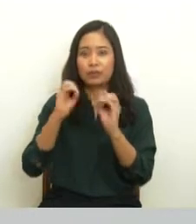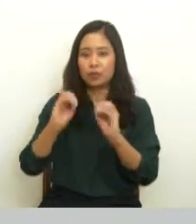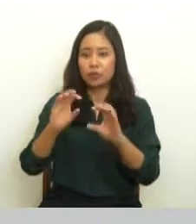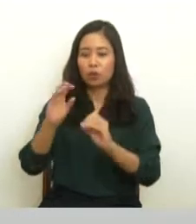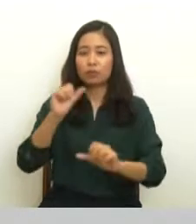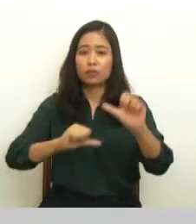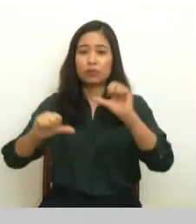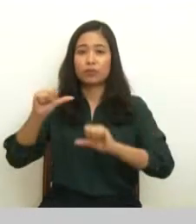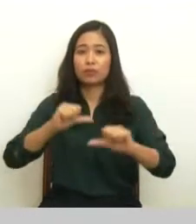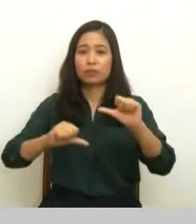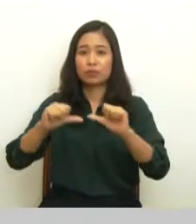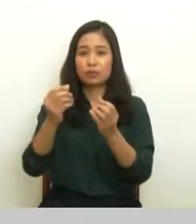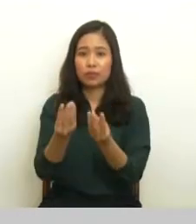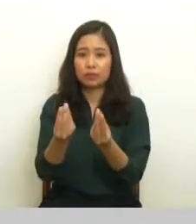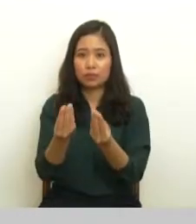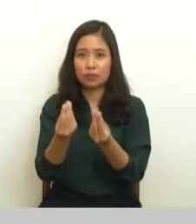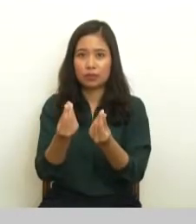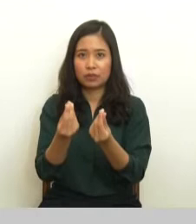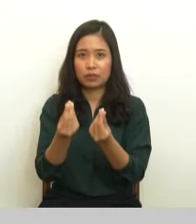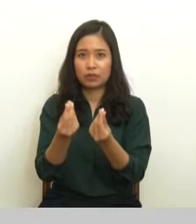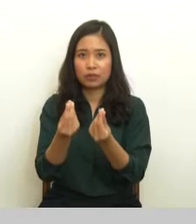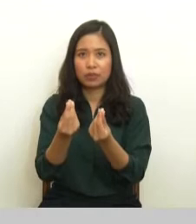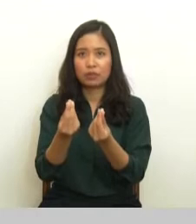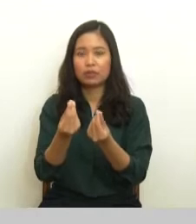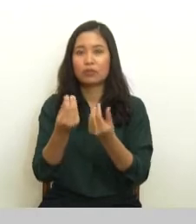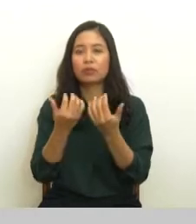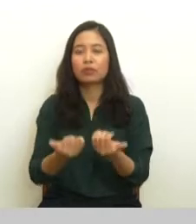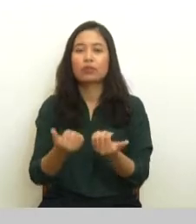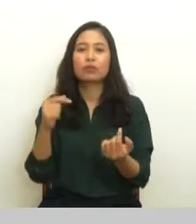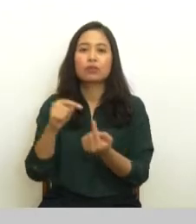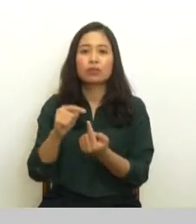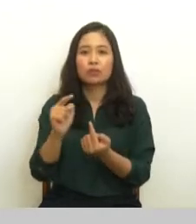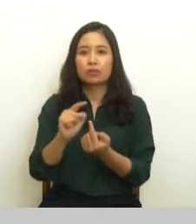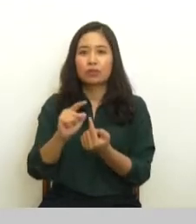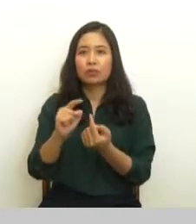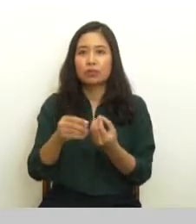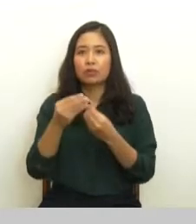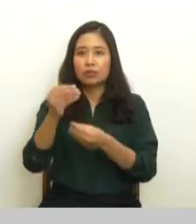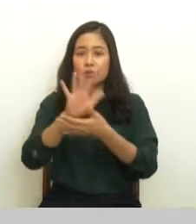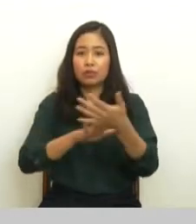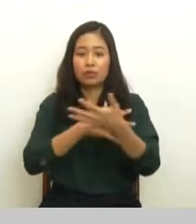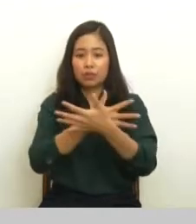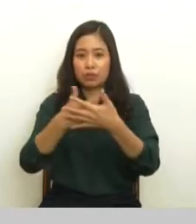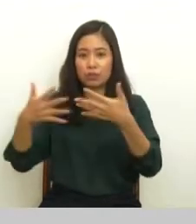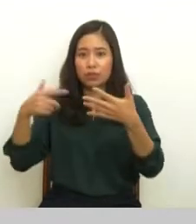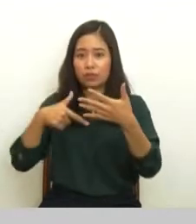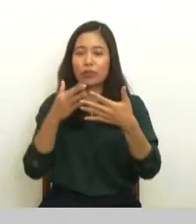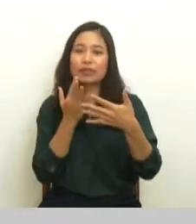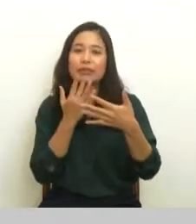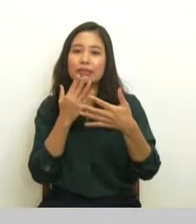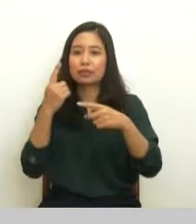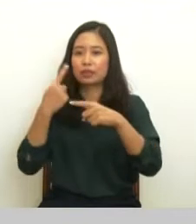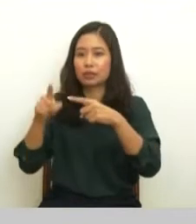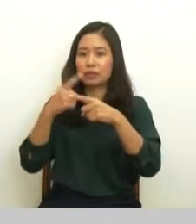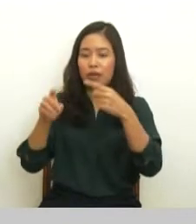นวนซึ่ภาพพิกเซลมีส่วใครคืนกับภาพปของชามงที่มีช่องตารางและเส้นได้หากหายสีมาปกต่อ